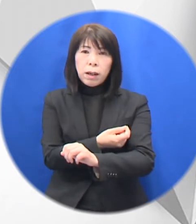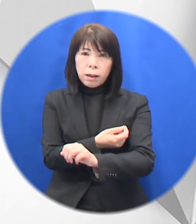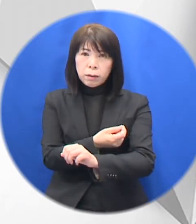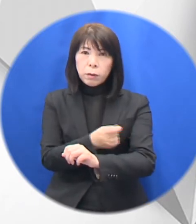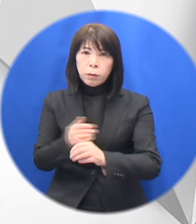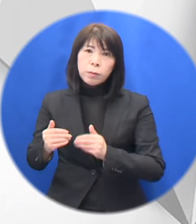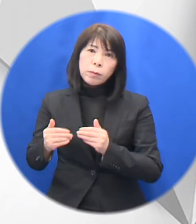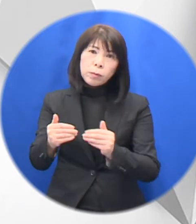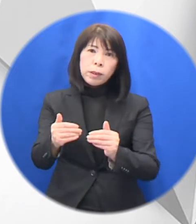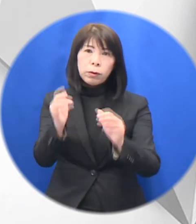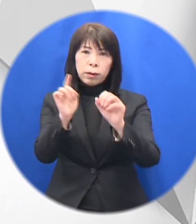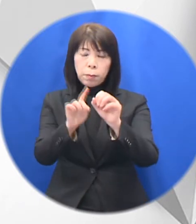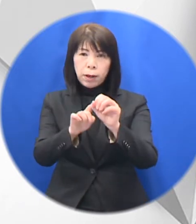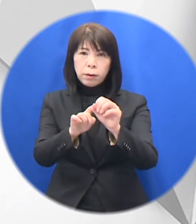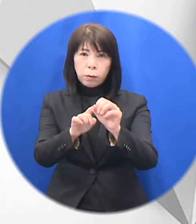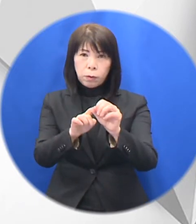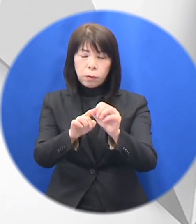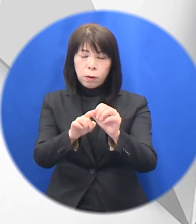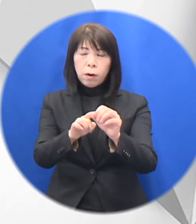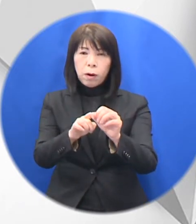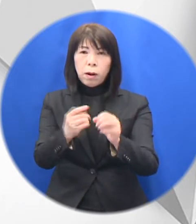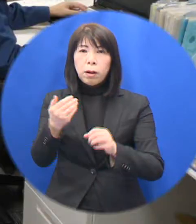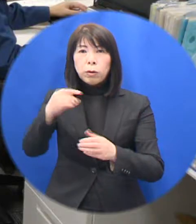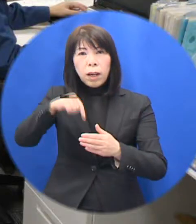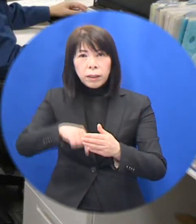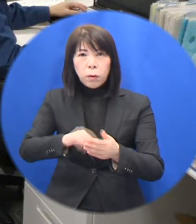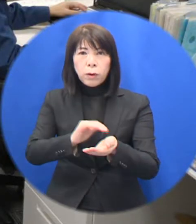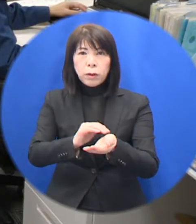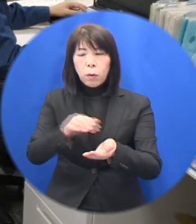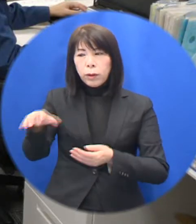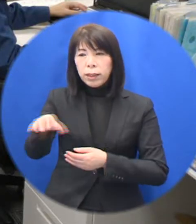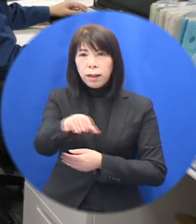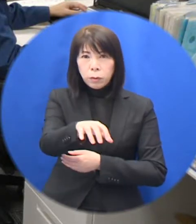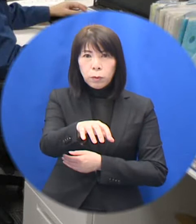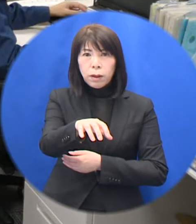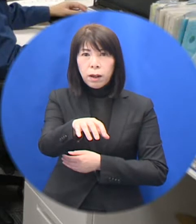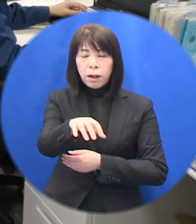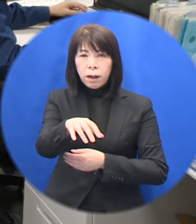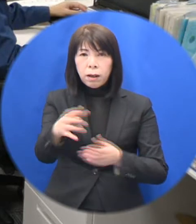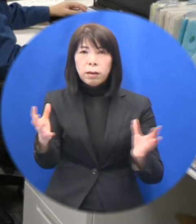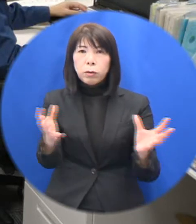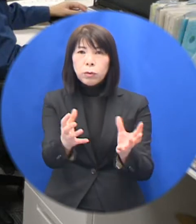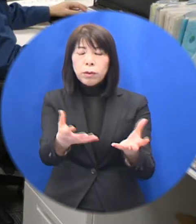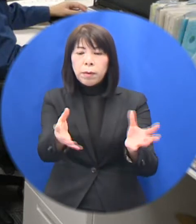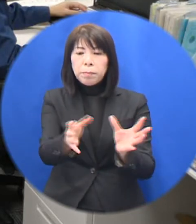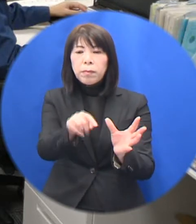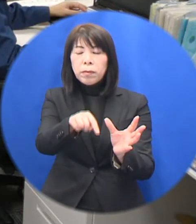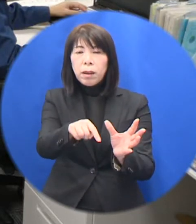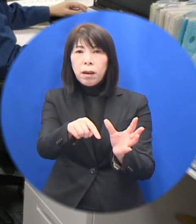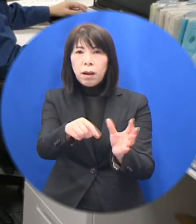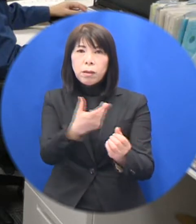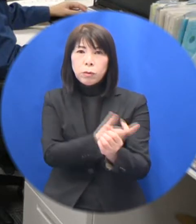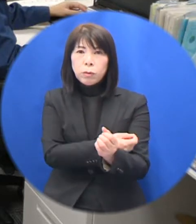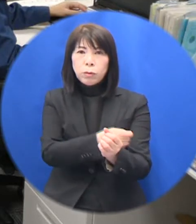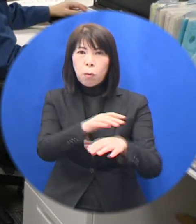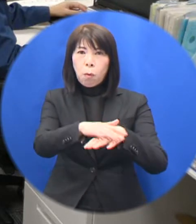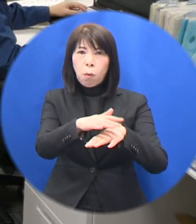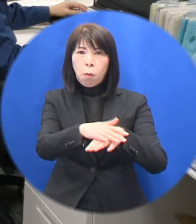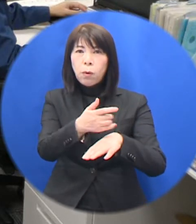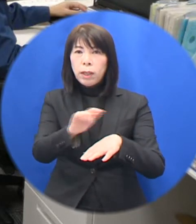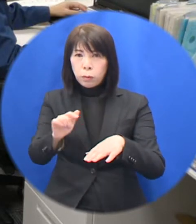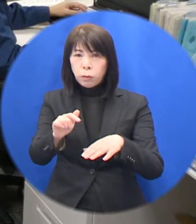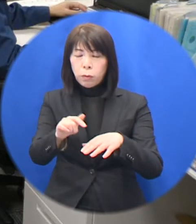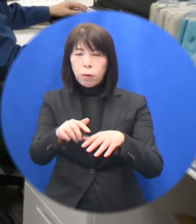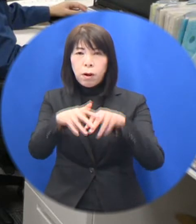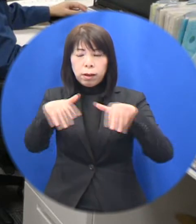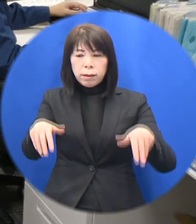ですね、区内の医療機関ですとか、それから集団接種会場を作ってですね、そこで受けていただくとか、そういう体制作り